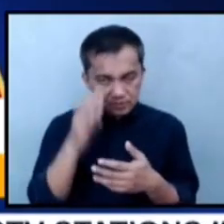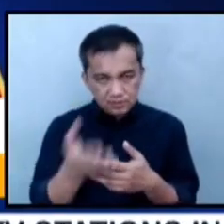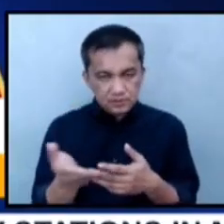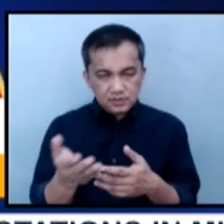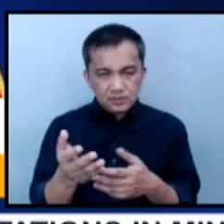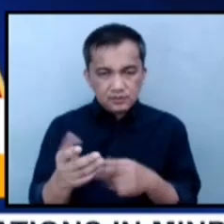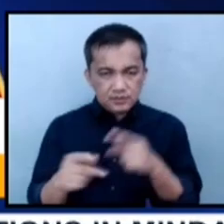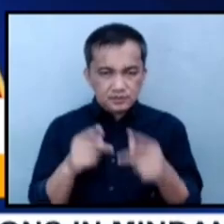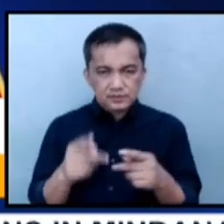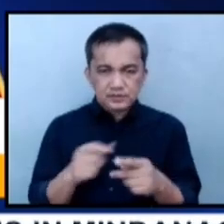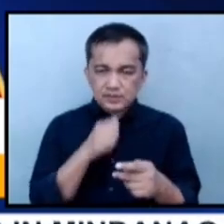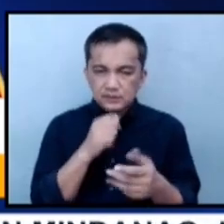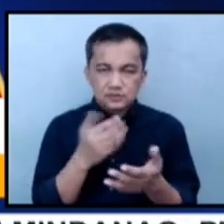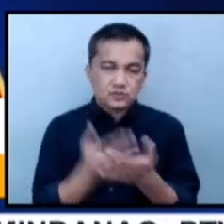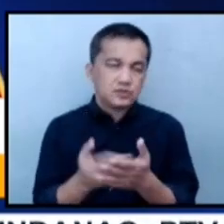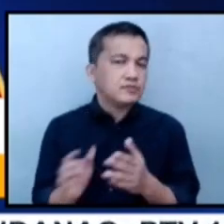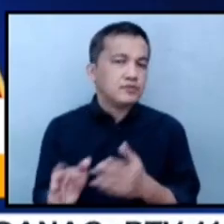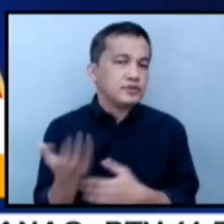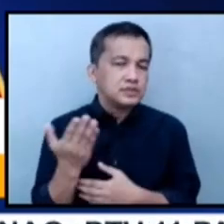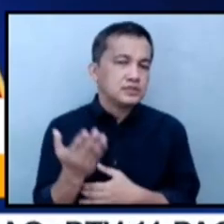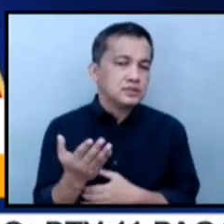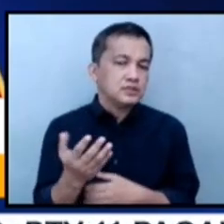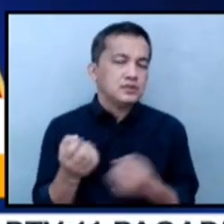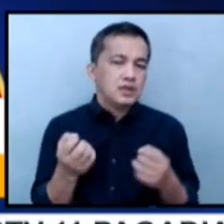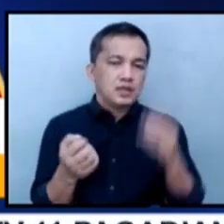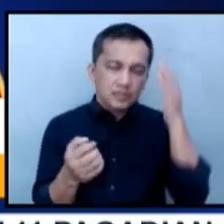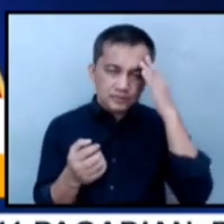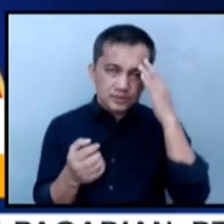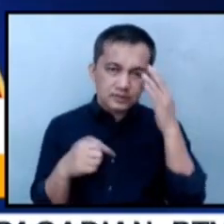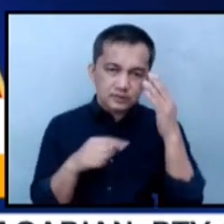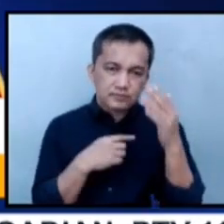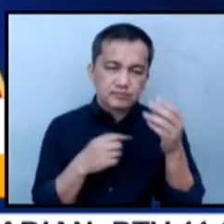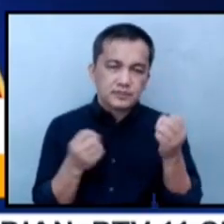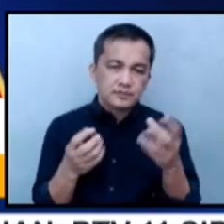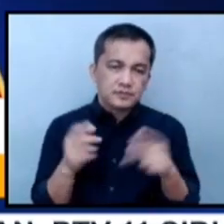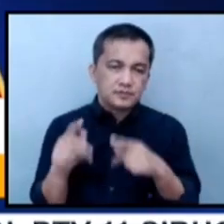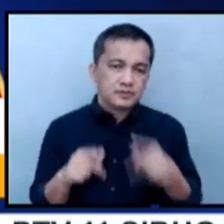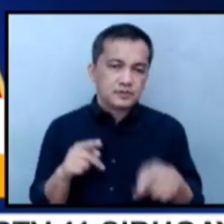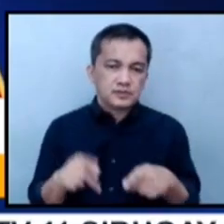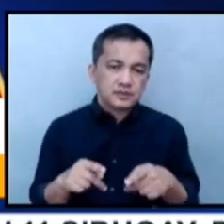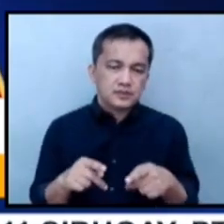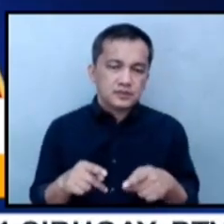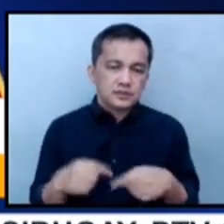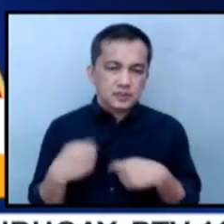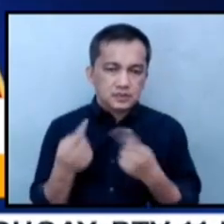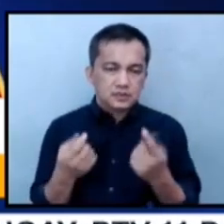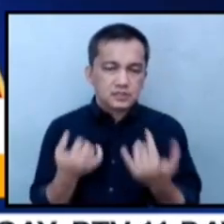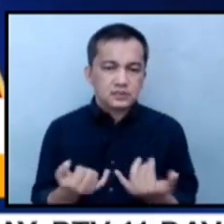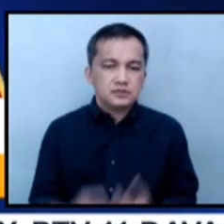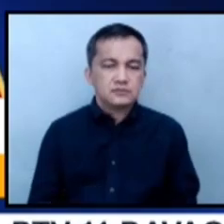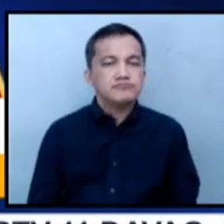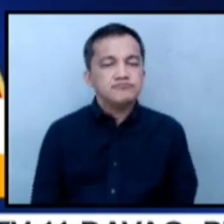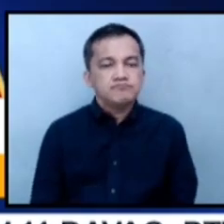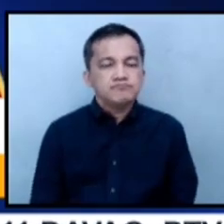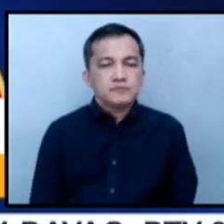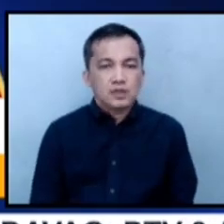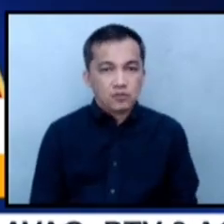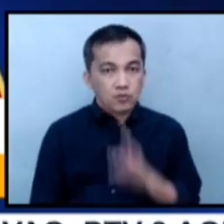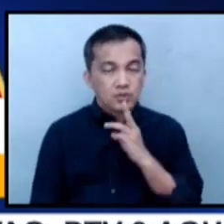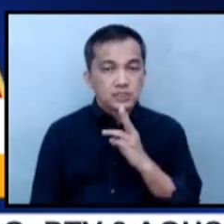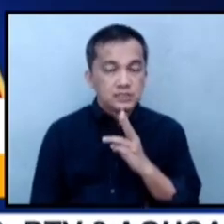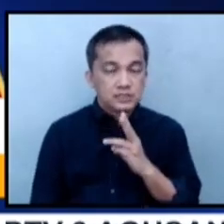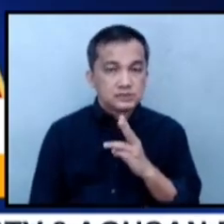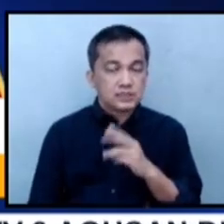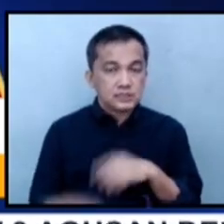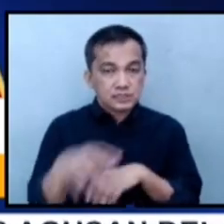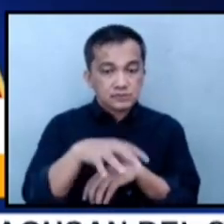umaga alam naman natin na marami pa ring tao ang Hanggang sa ngayon ay may tubig pa sa kanilang paligid at